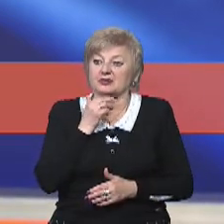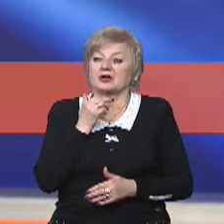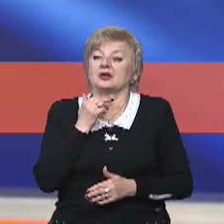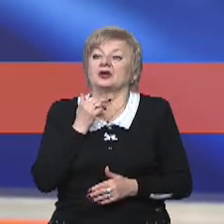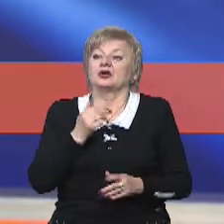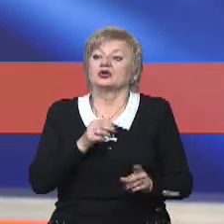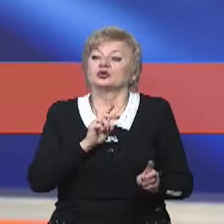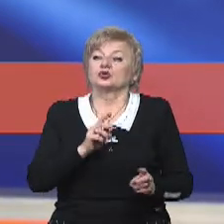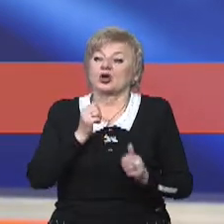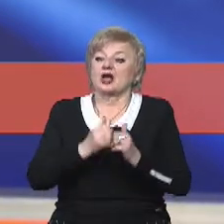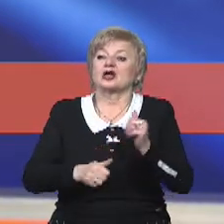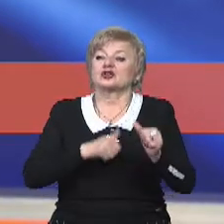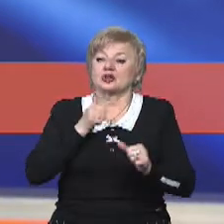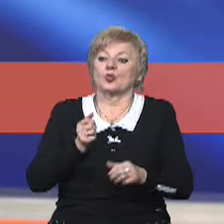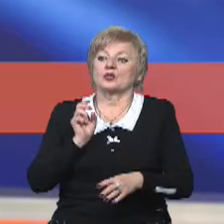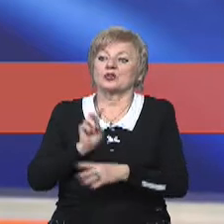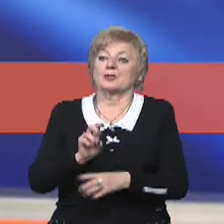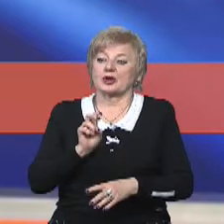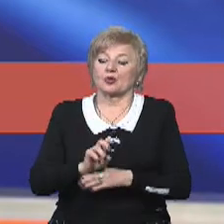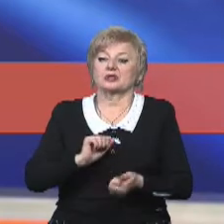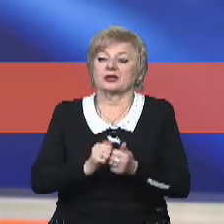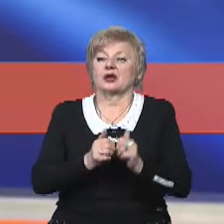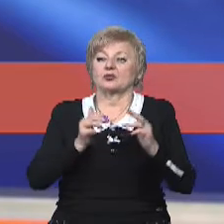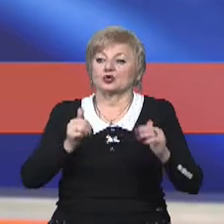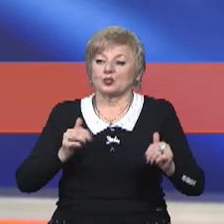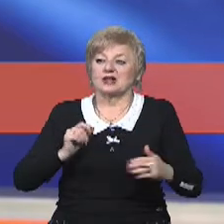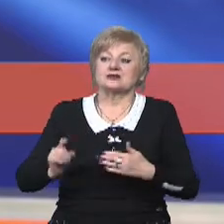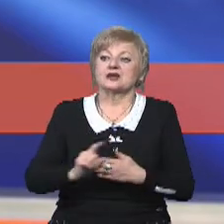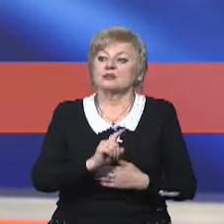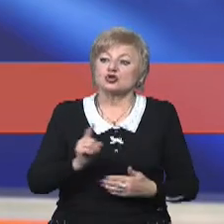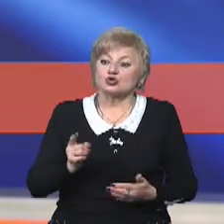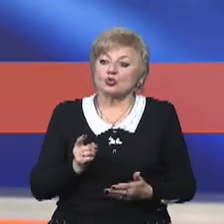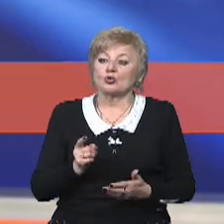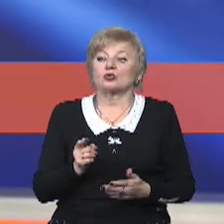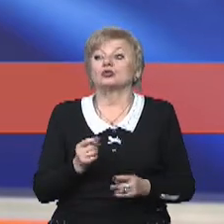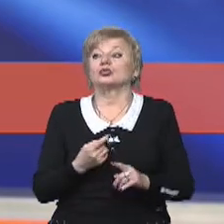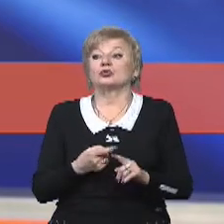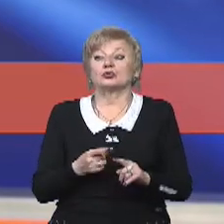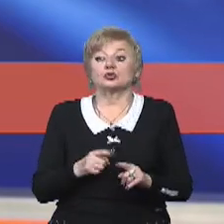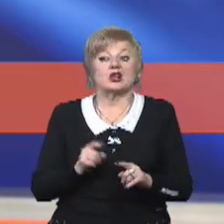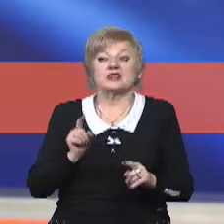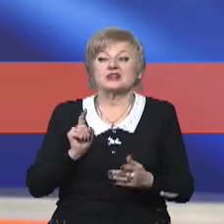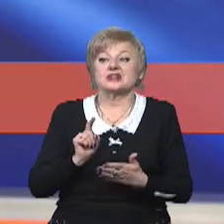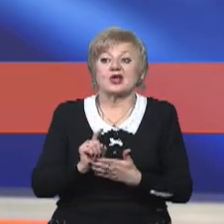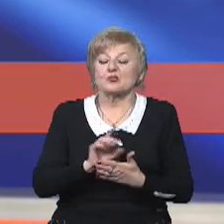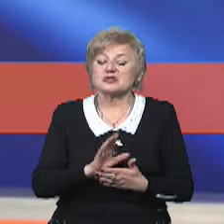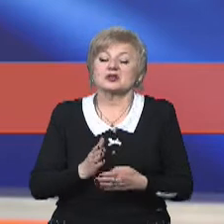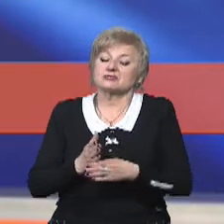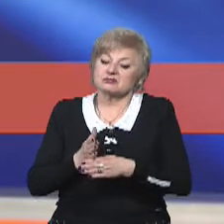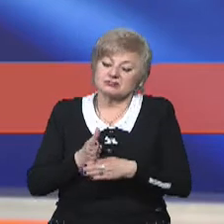екскурсантів, які кожного року приходять в Кам'янсько-Дніпровський музей. А якщо це буває влітку, то вони обов'язково